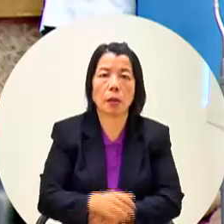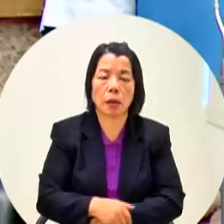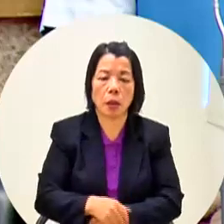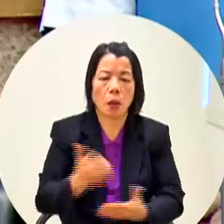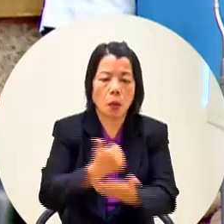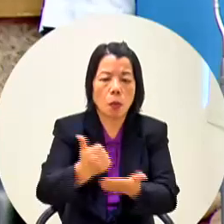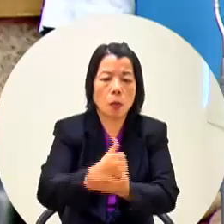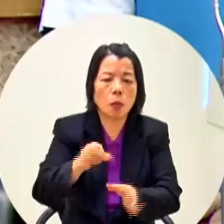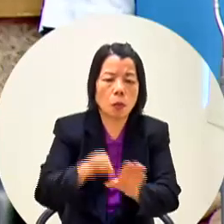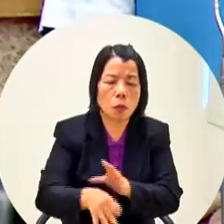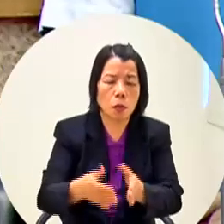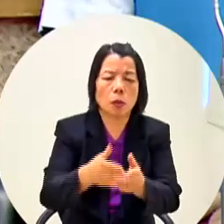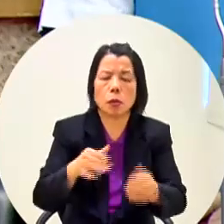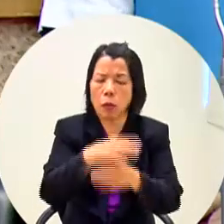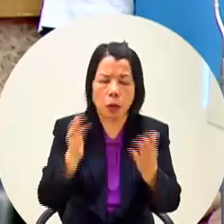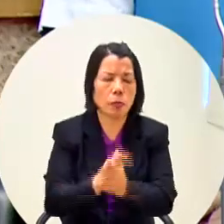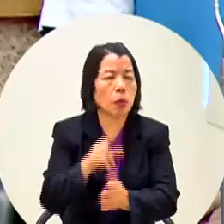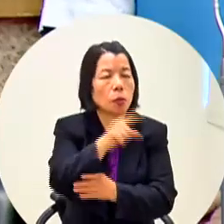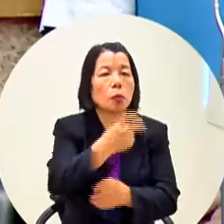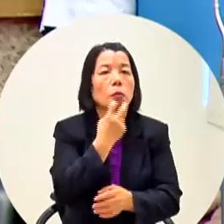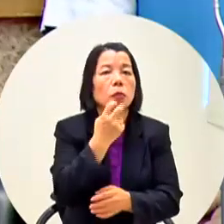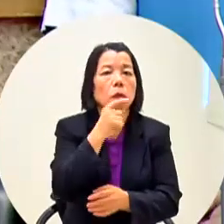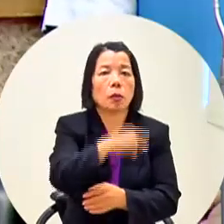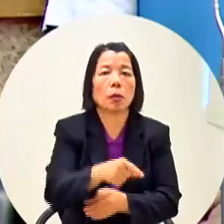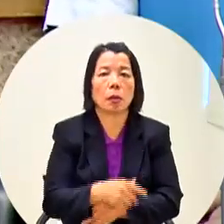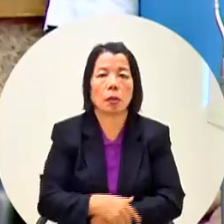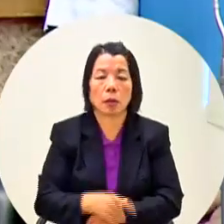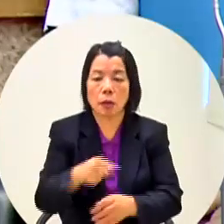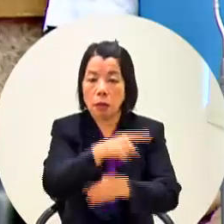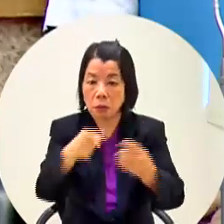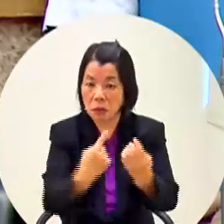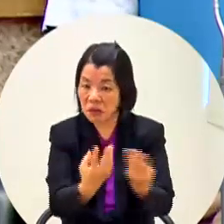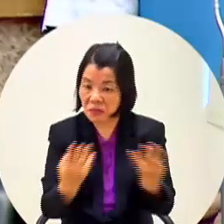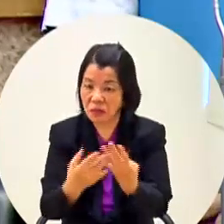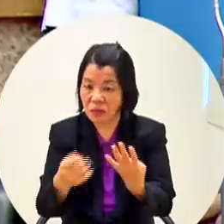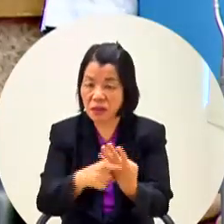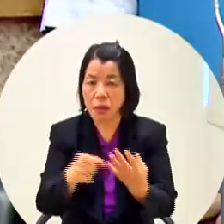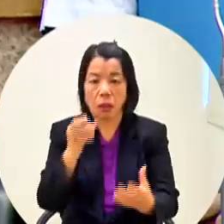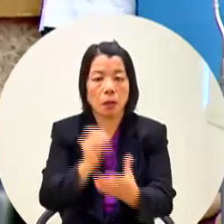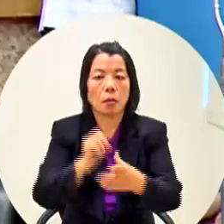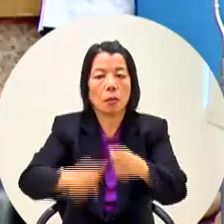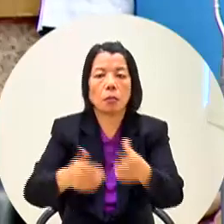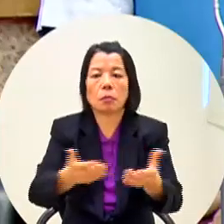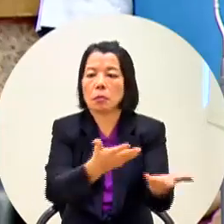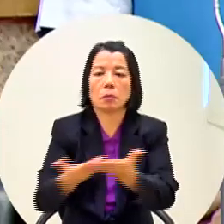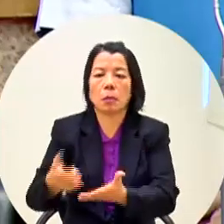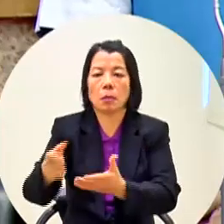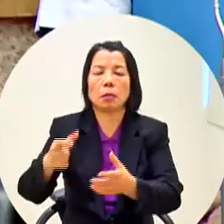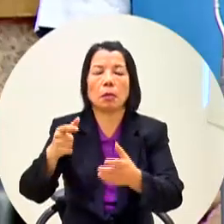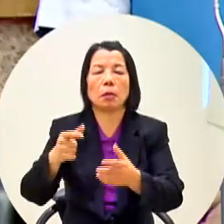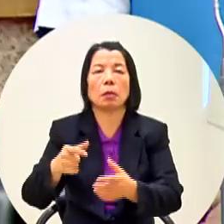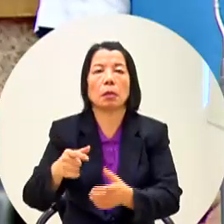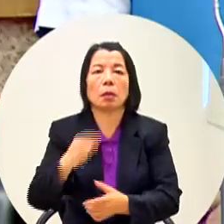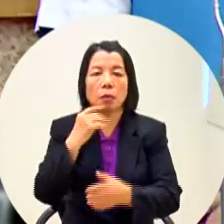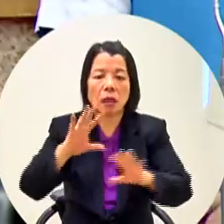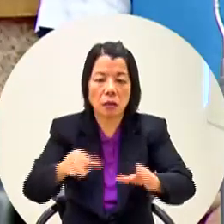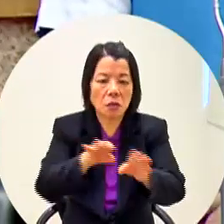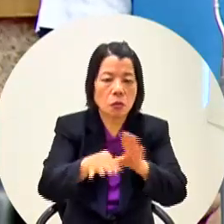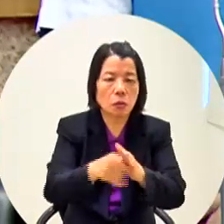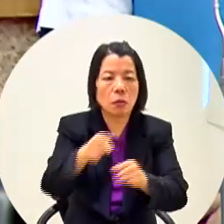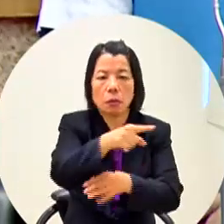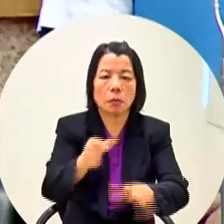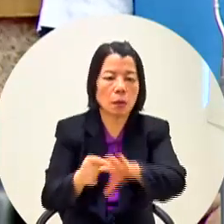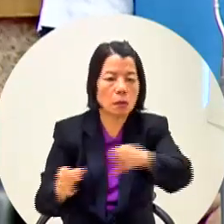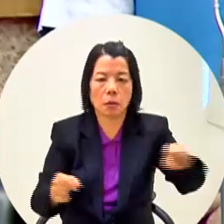还是中央缴啊。所以中央把这个产业丢在这里，他只看他的中央税收啊，他不会看你地方的环境啊，地方环境要靠我们自己